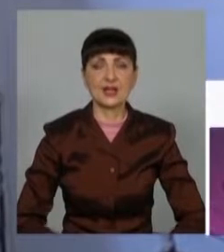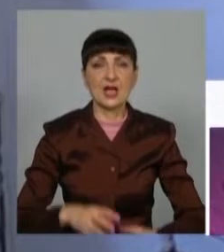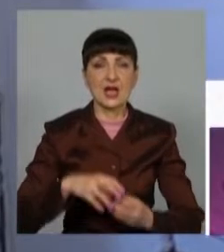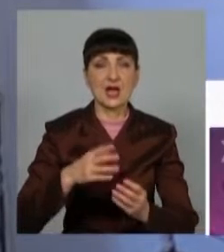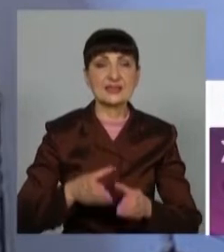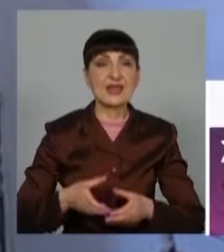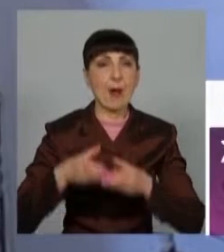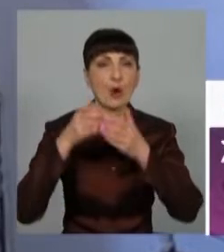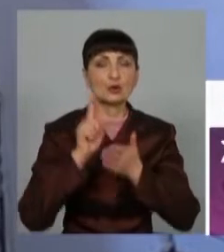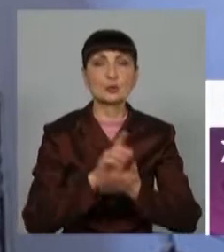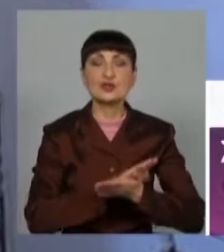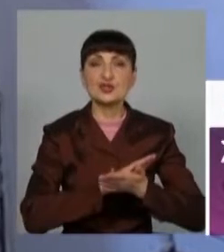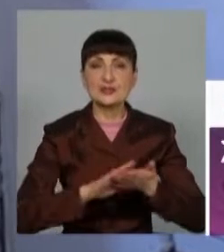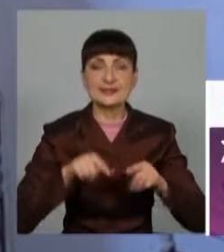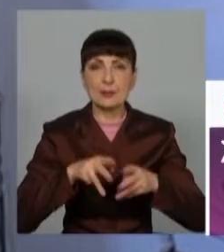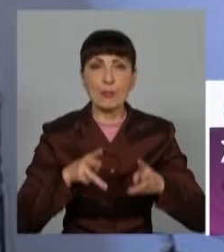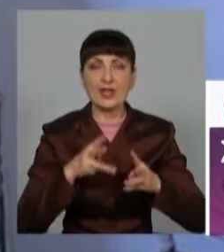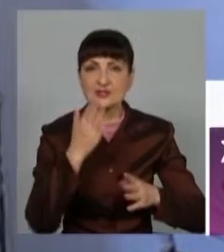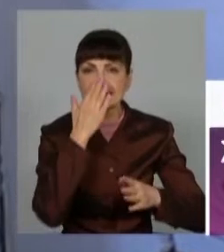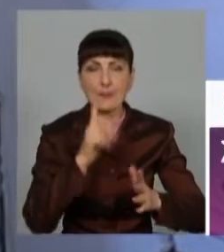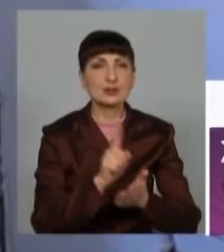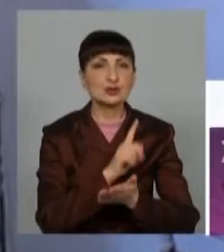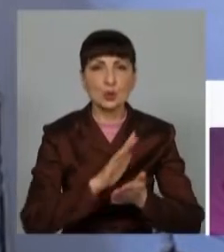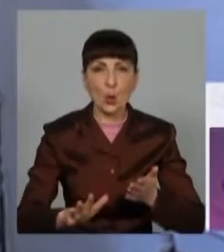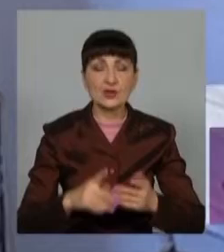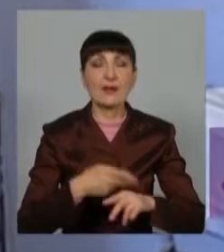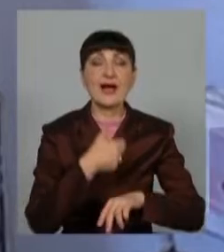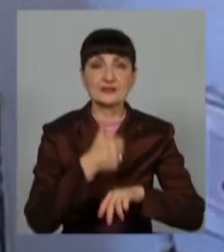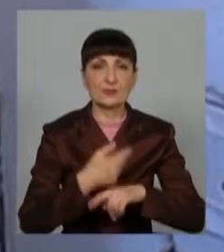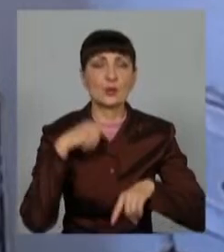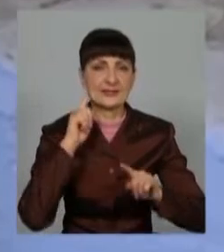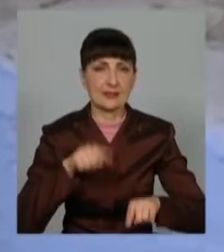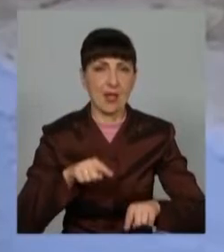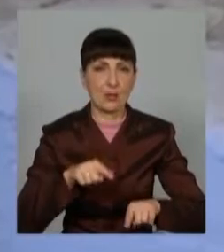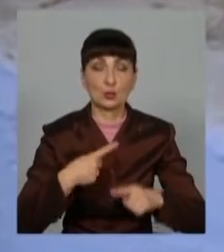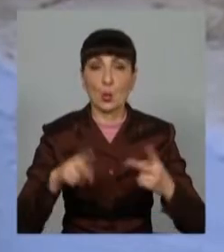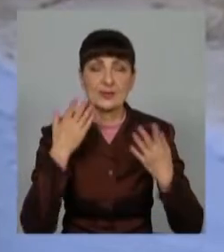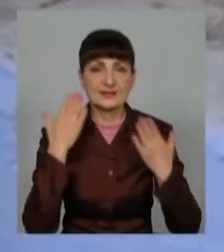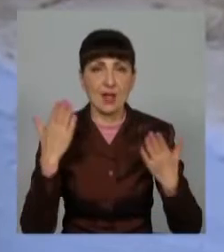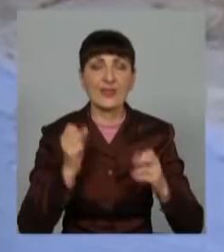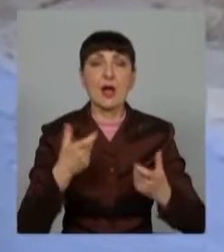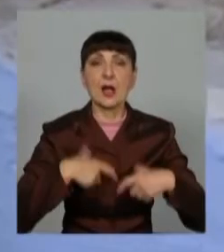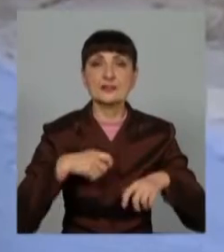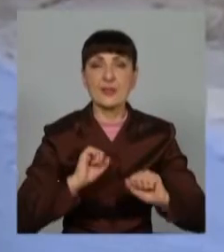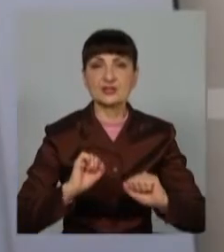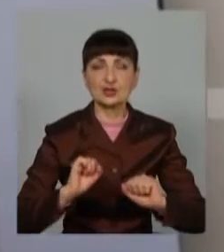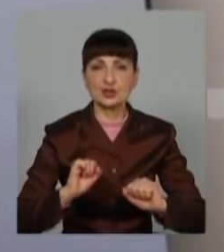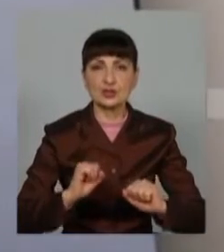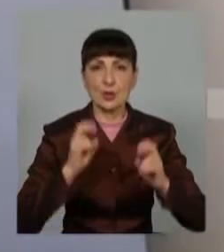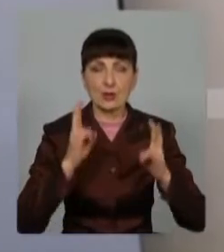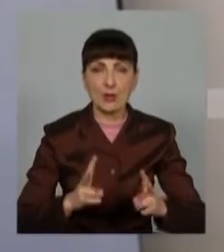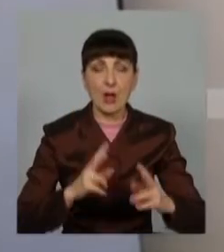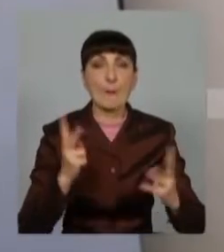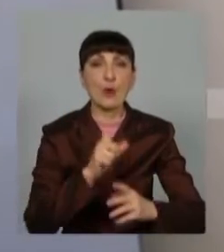Дымоход должен быть чистым, и из печи не должно быть запахов. Только это основное, что я знаю. О том, как уберечь себя от чрезвычайной ситуации,